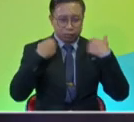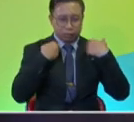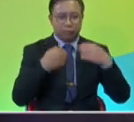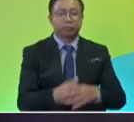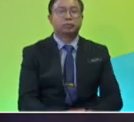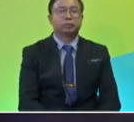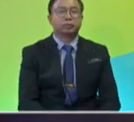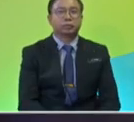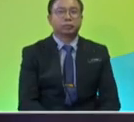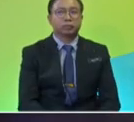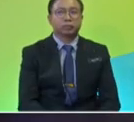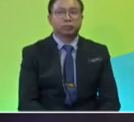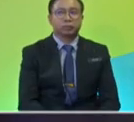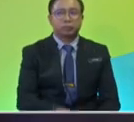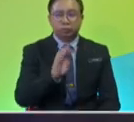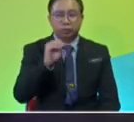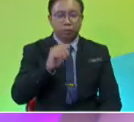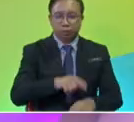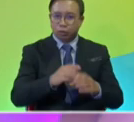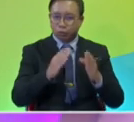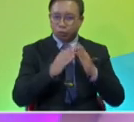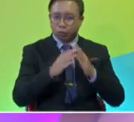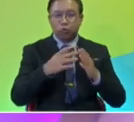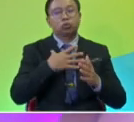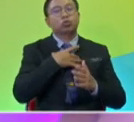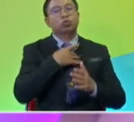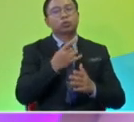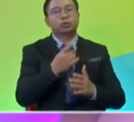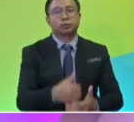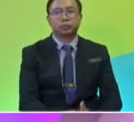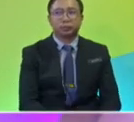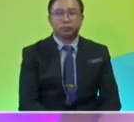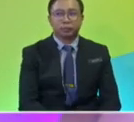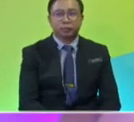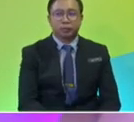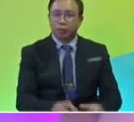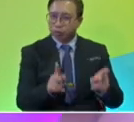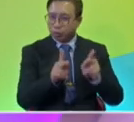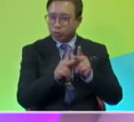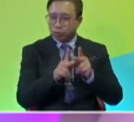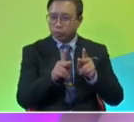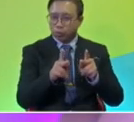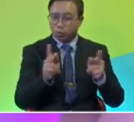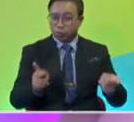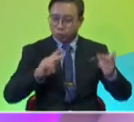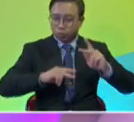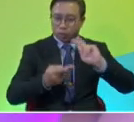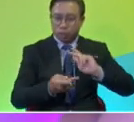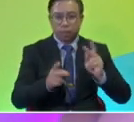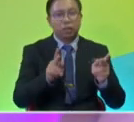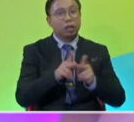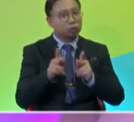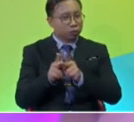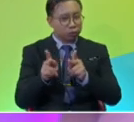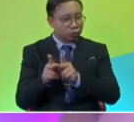ah yang ni mur-murrid kat rumah sangat sukaing ya ni kotak kasut cikgulah semalam dapat hadiah Ha kan hari jadi